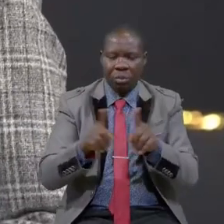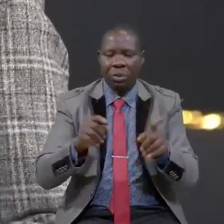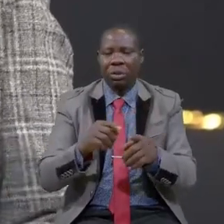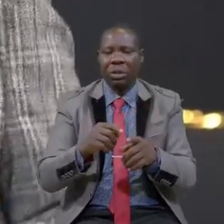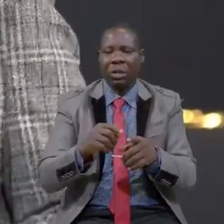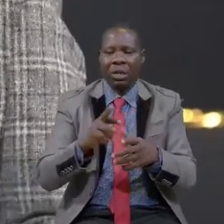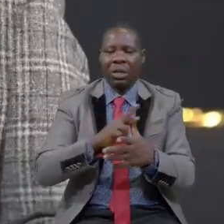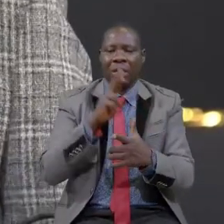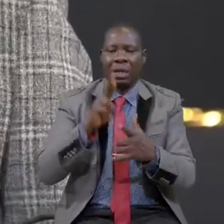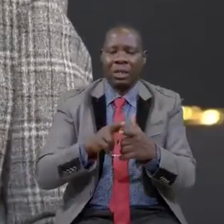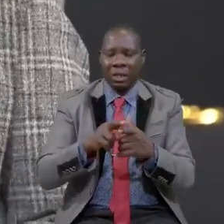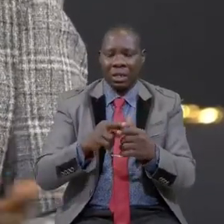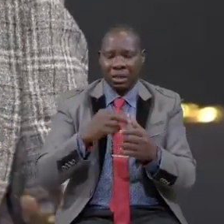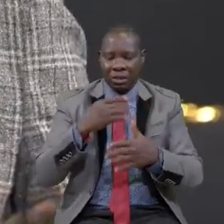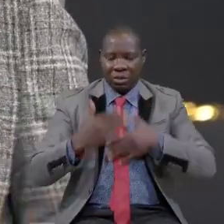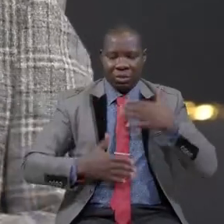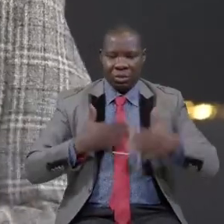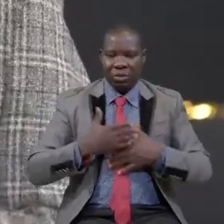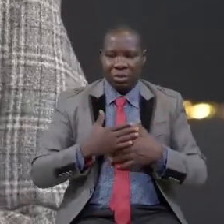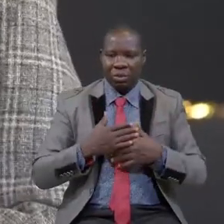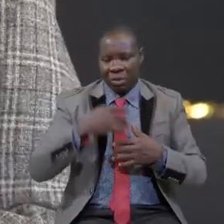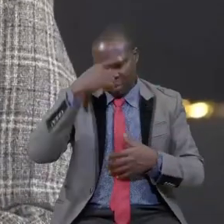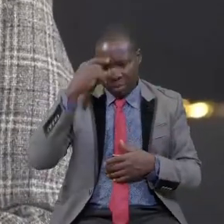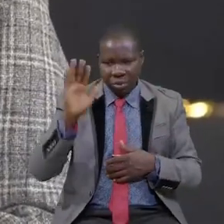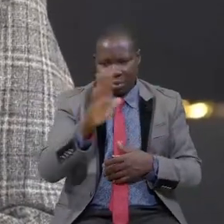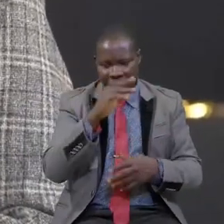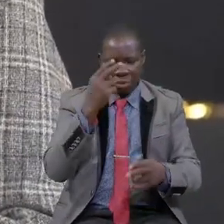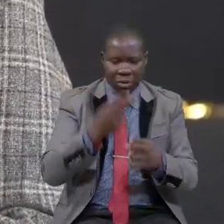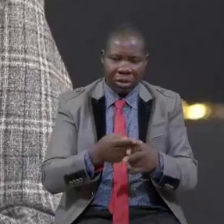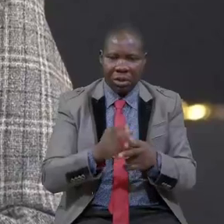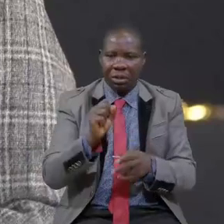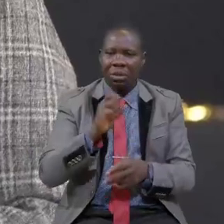vos noms sont écrits où?